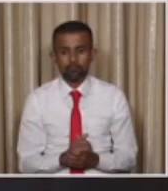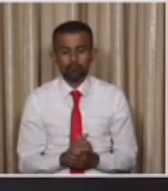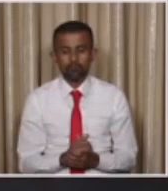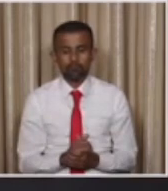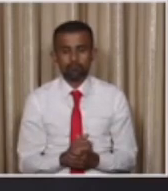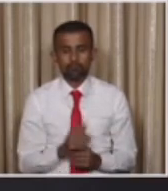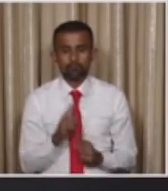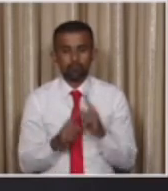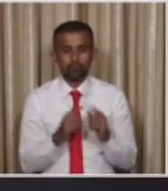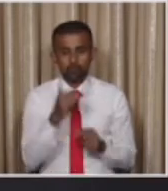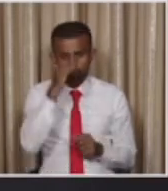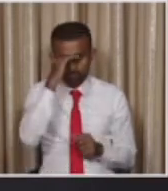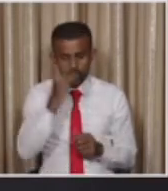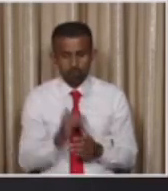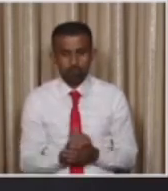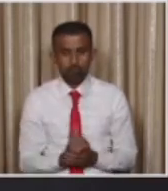ගරු කථානායකතුමනි,